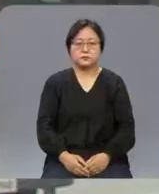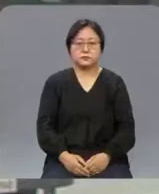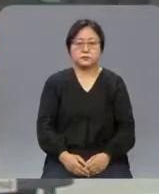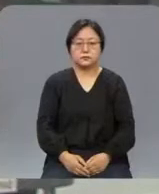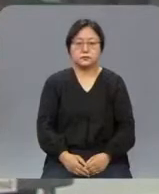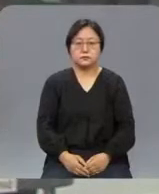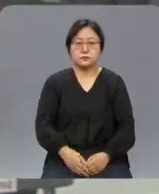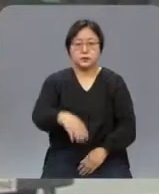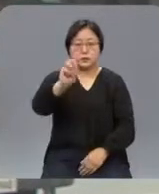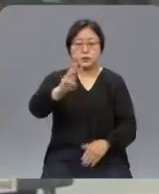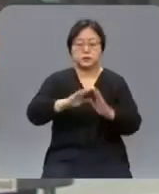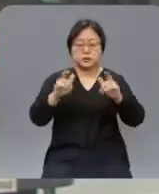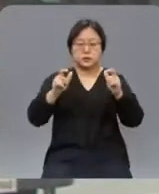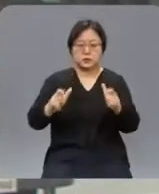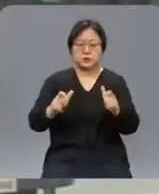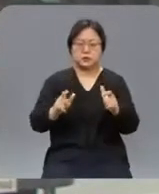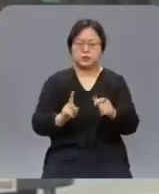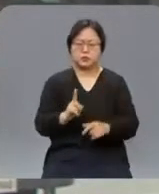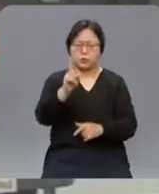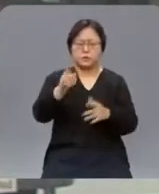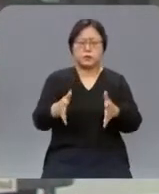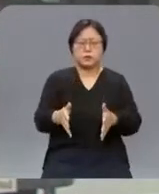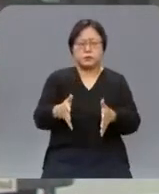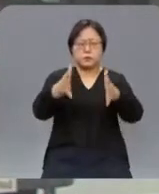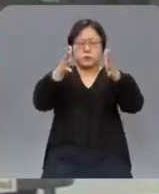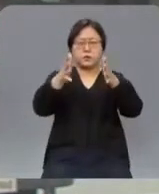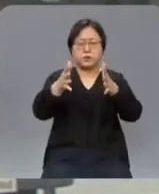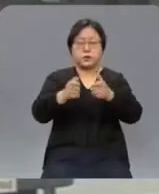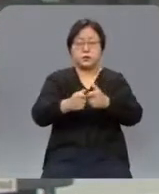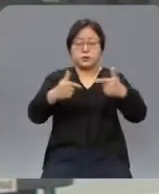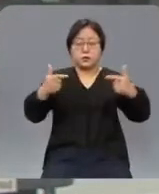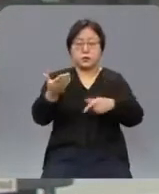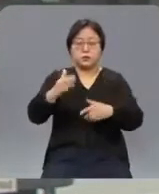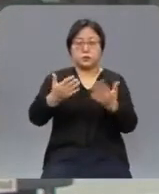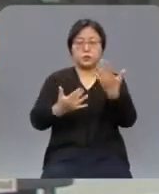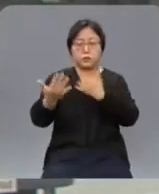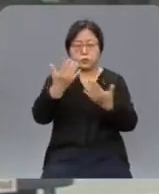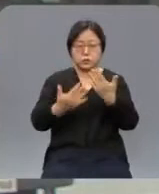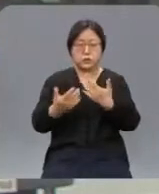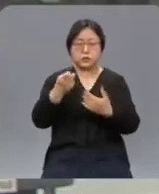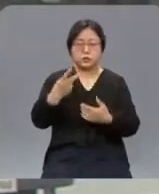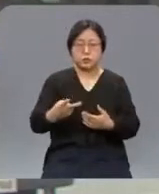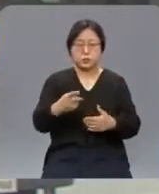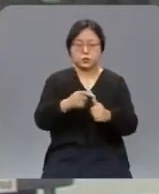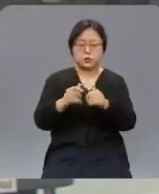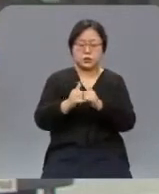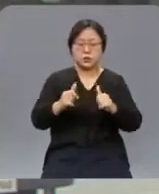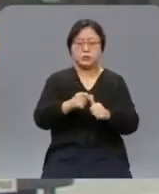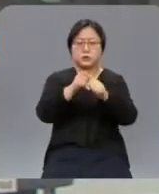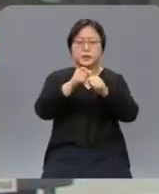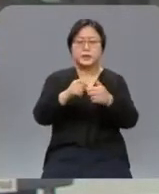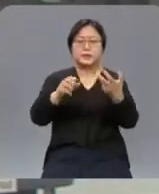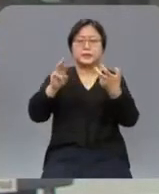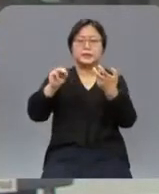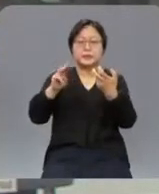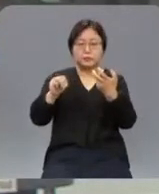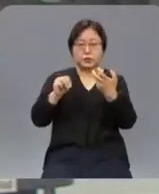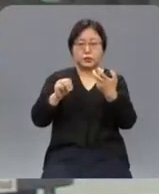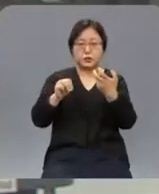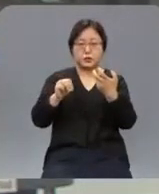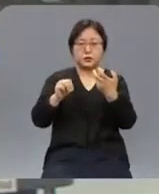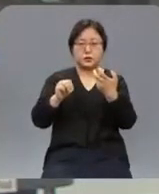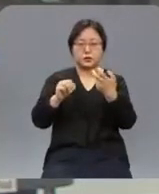4만 3천 명 중에 중복 지급 짤 빼 니깐 6000명이 월 10만원 한